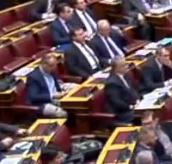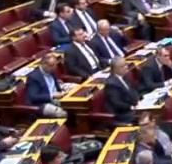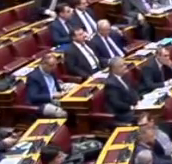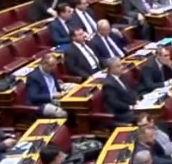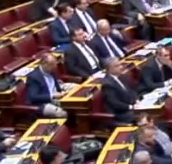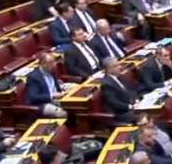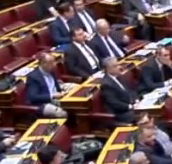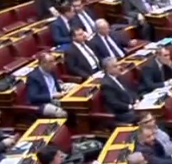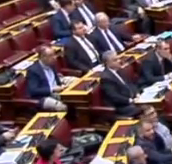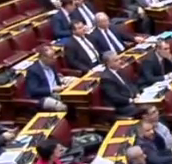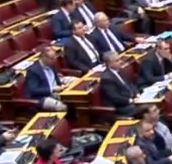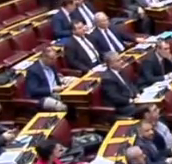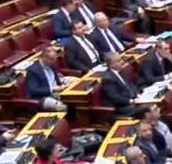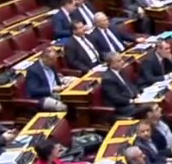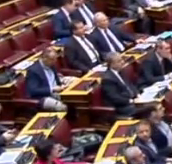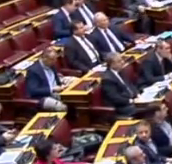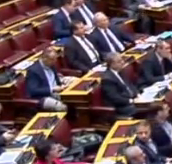Ευχαριστώ, κύριε Πρόεδρε.